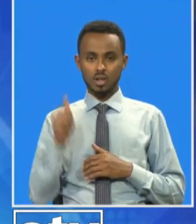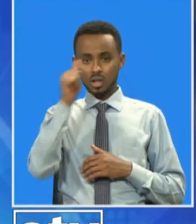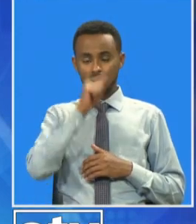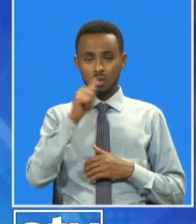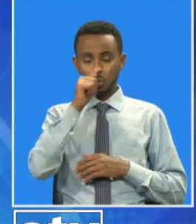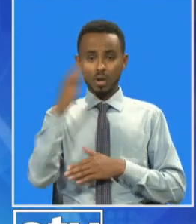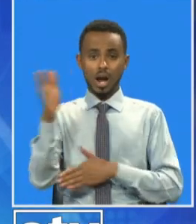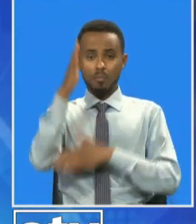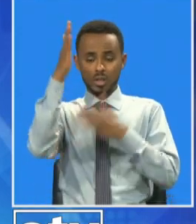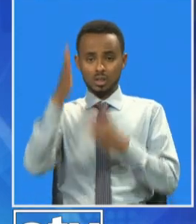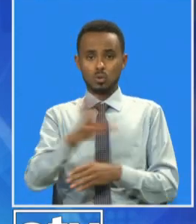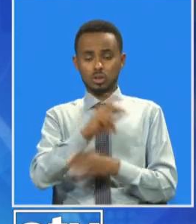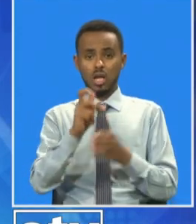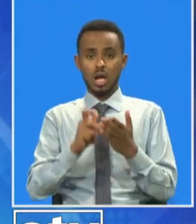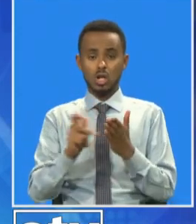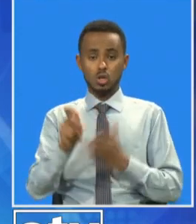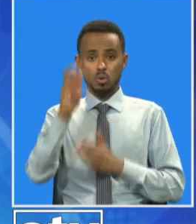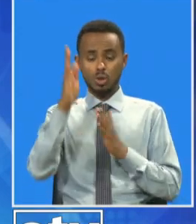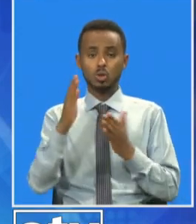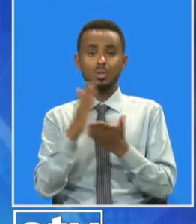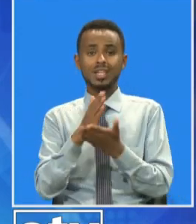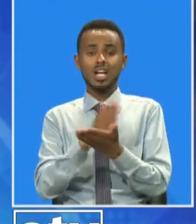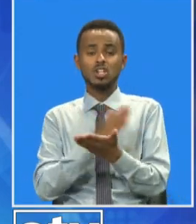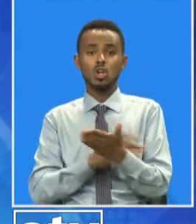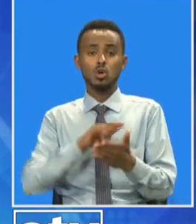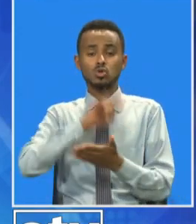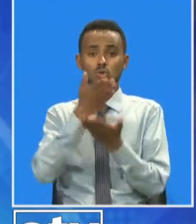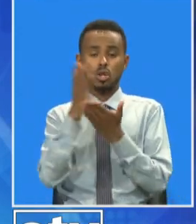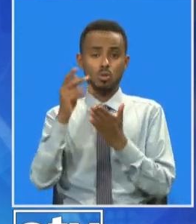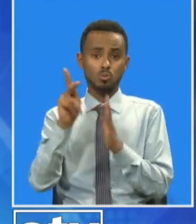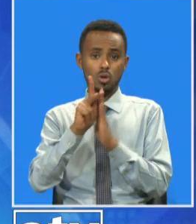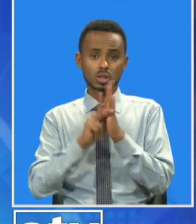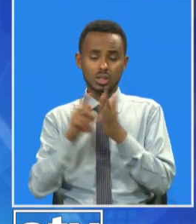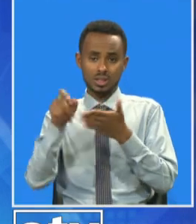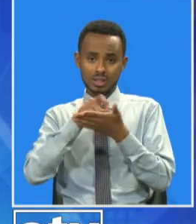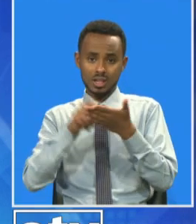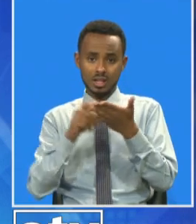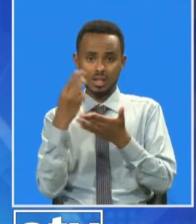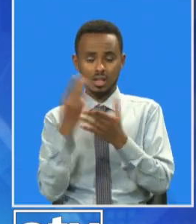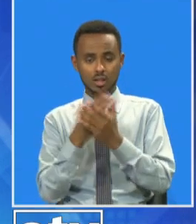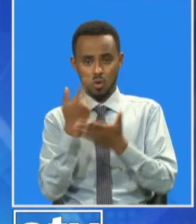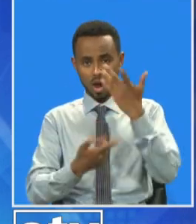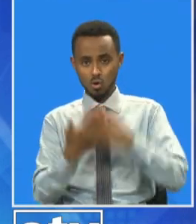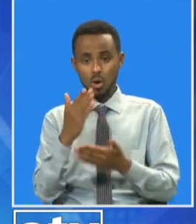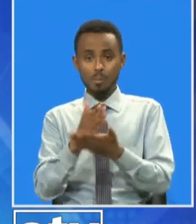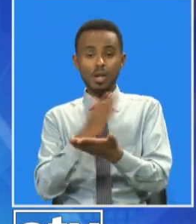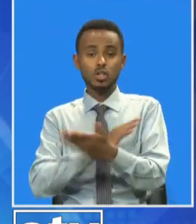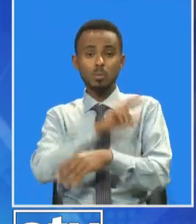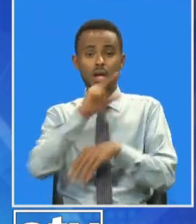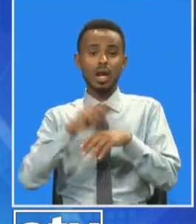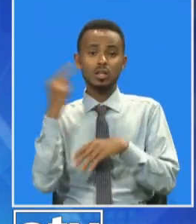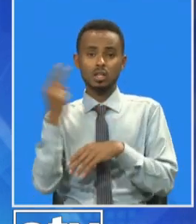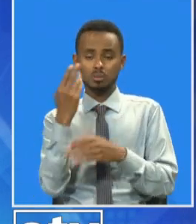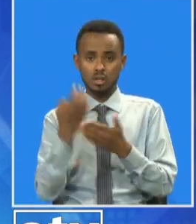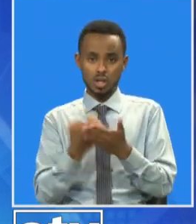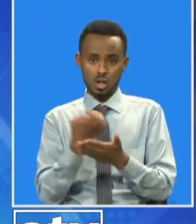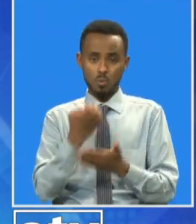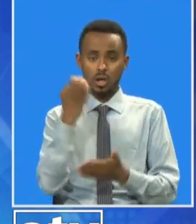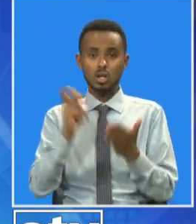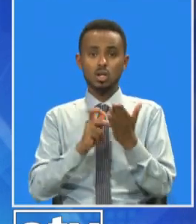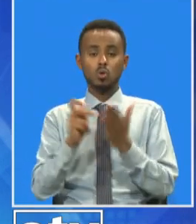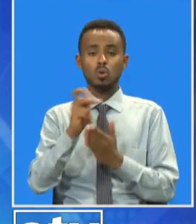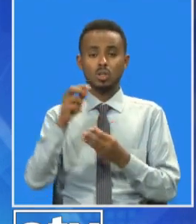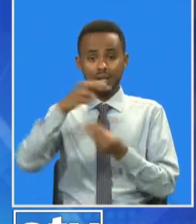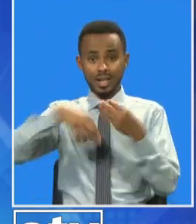የኢትዮጵያ አምባሳደሮችና ዲፕሎማቶች በተሻሻለው የውጭ ጉዳይ ፖሊሲ ረቂቅ ሰነድ ላይ ተወያዩ። ማሻሻያው ብሔራዊ ጥቅምን፣ ኢኮኖሚያዊ፣